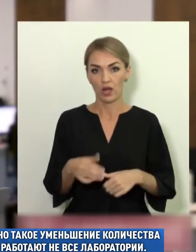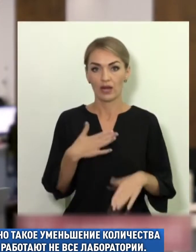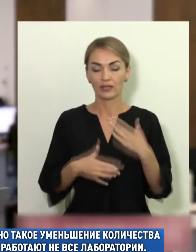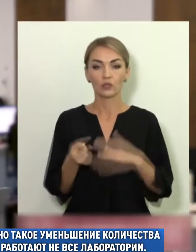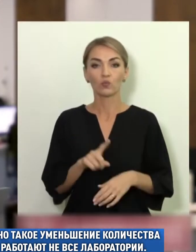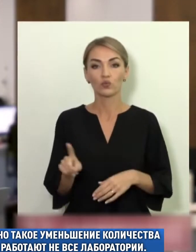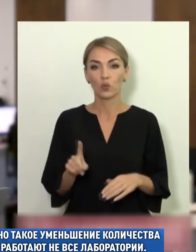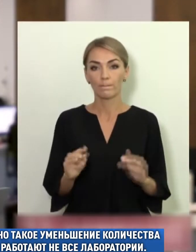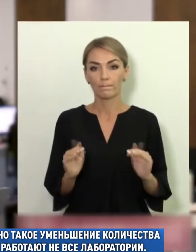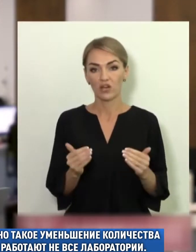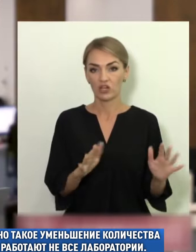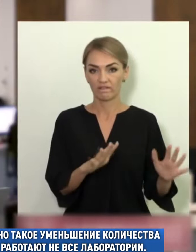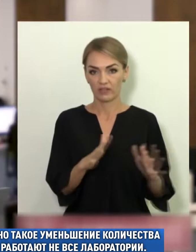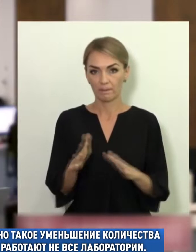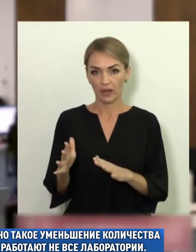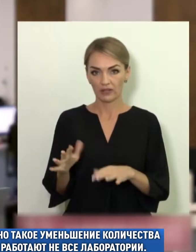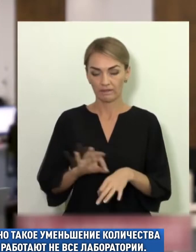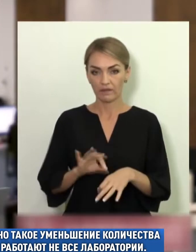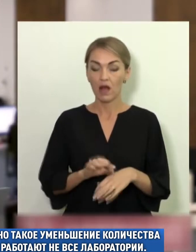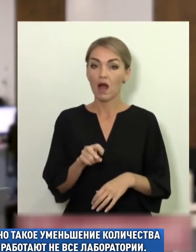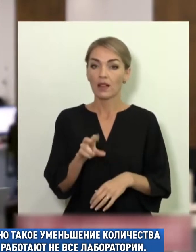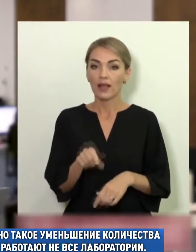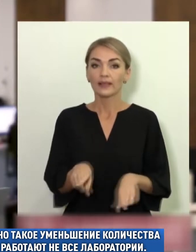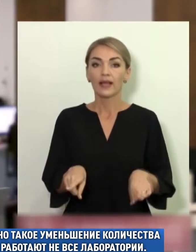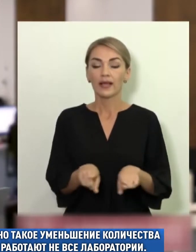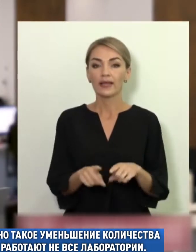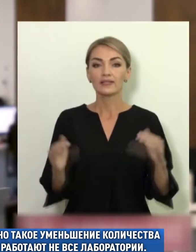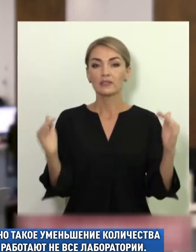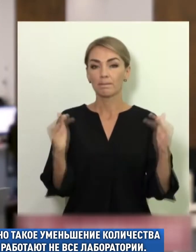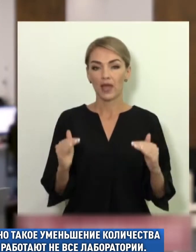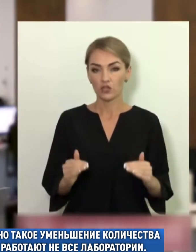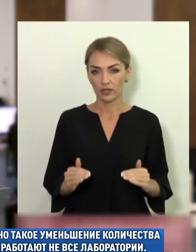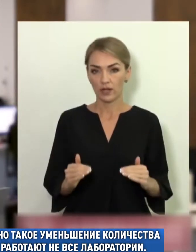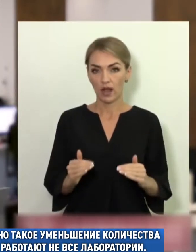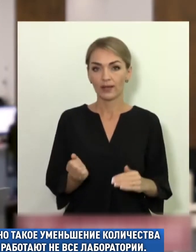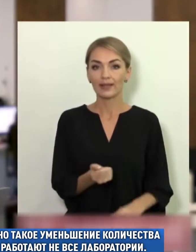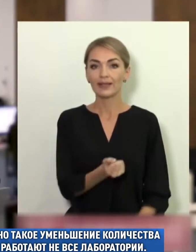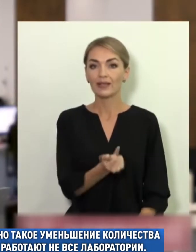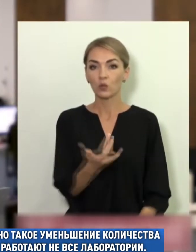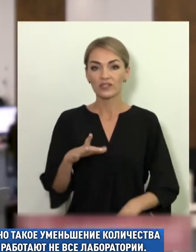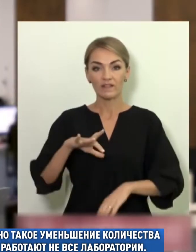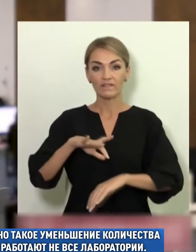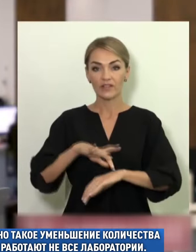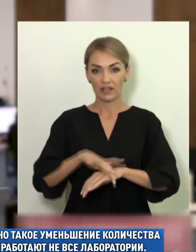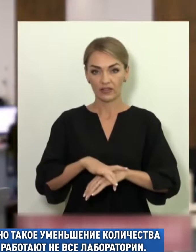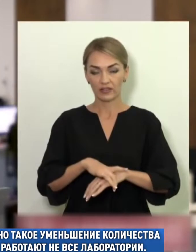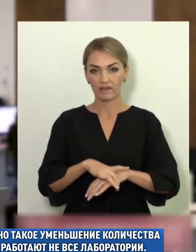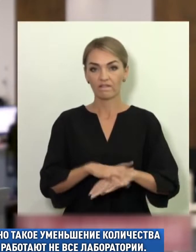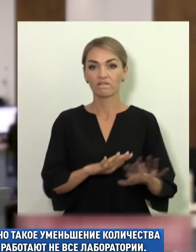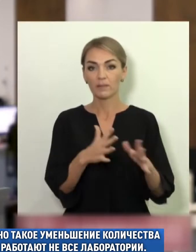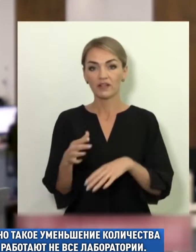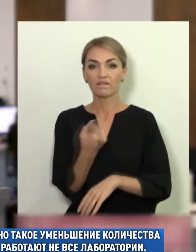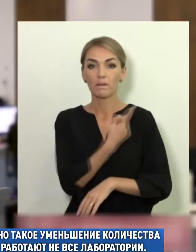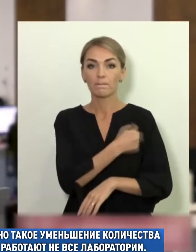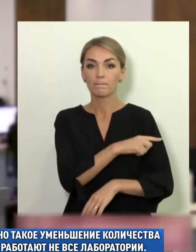радіти тому, что меньше случаев, але таке зменшення кількості виявлених випадків медики поясняють